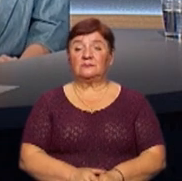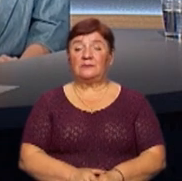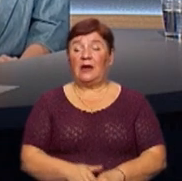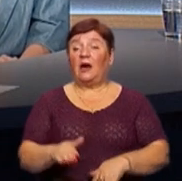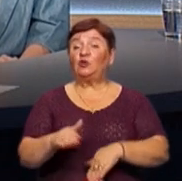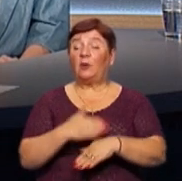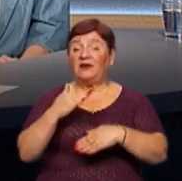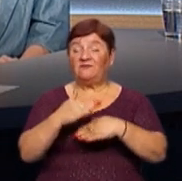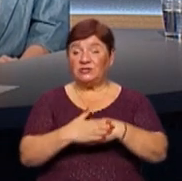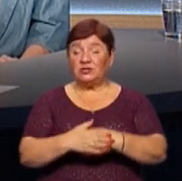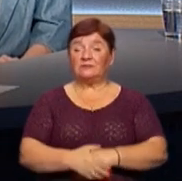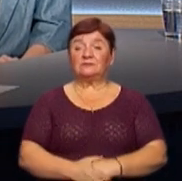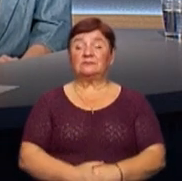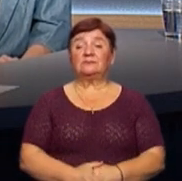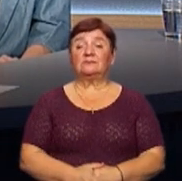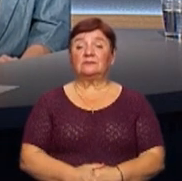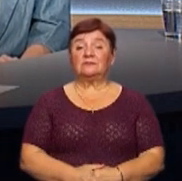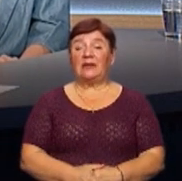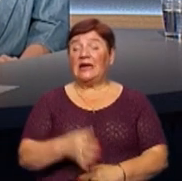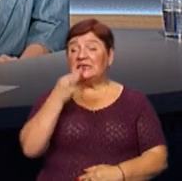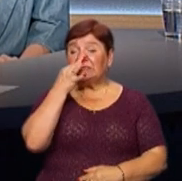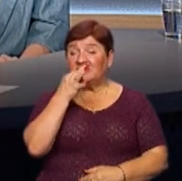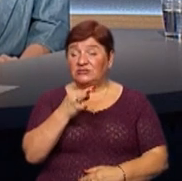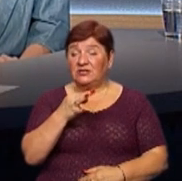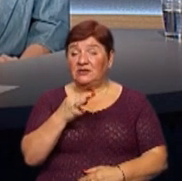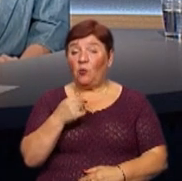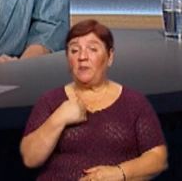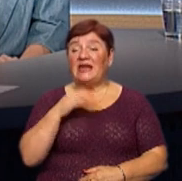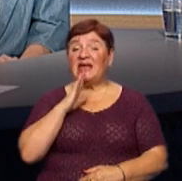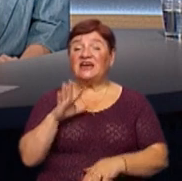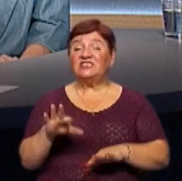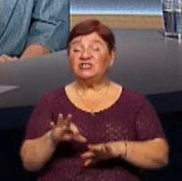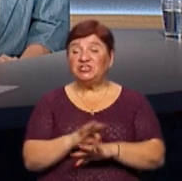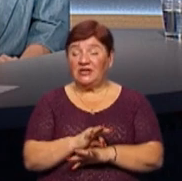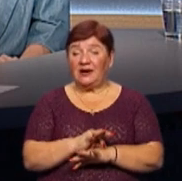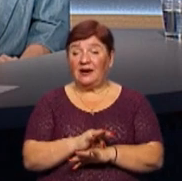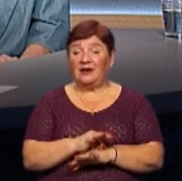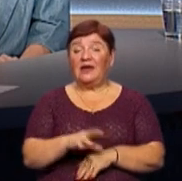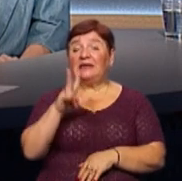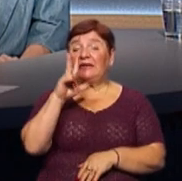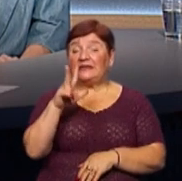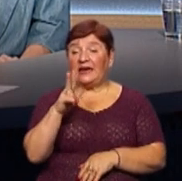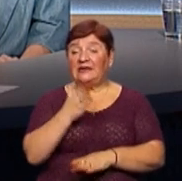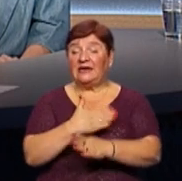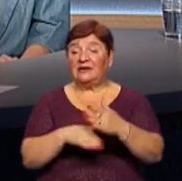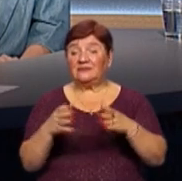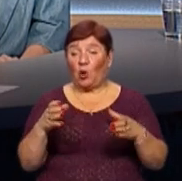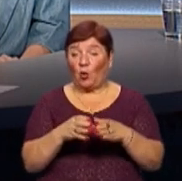Алло, добрий вечір. Добрий. Скажіть, будь ласка, в мене жінка на 3-й